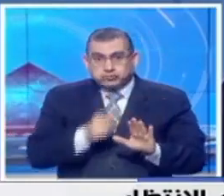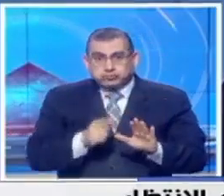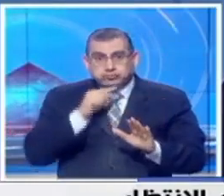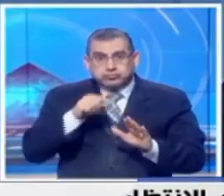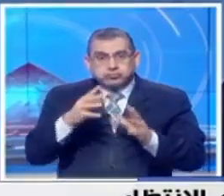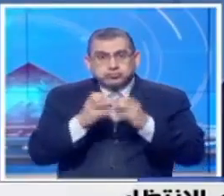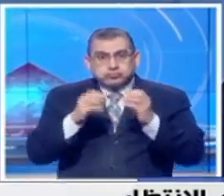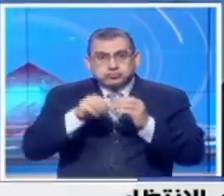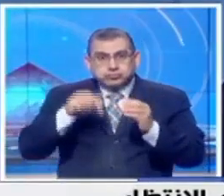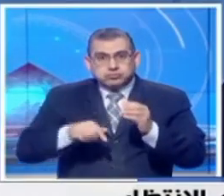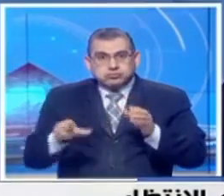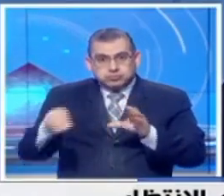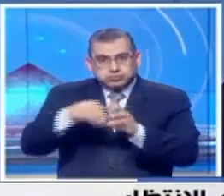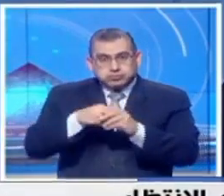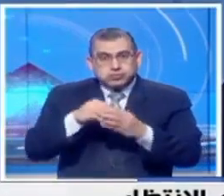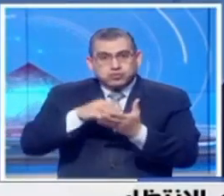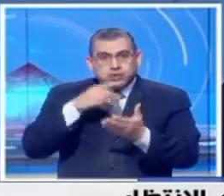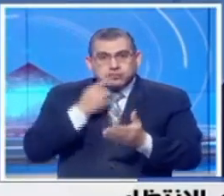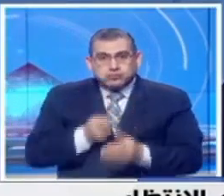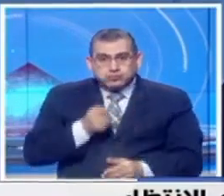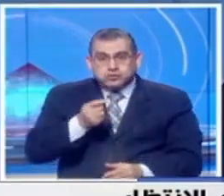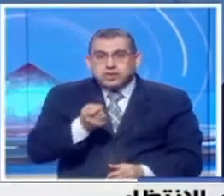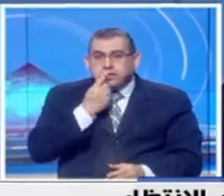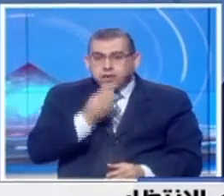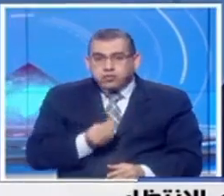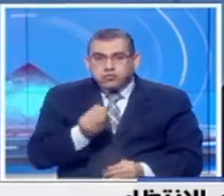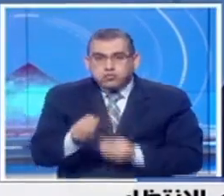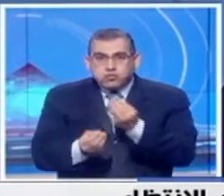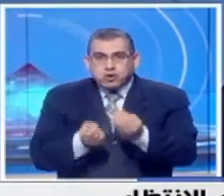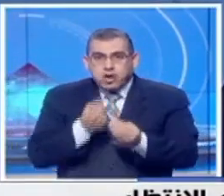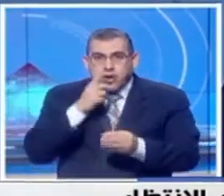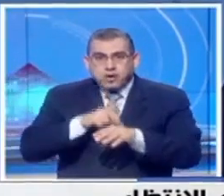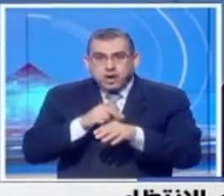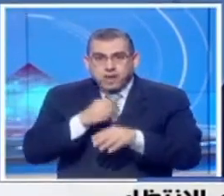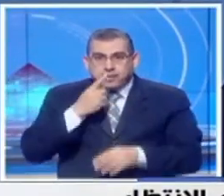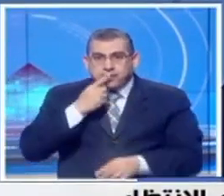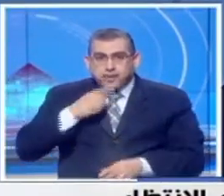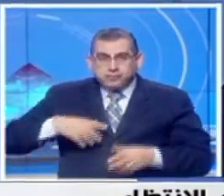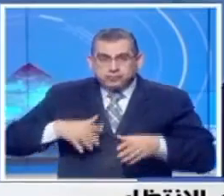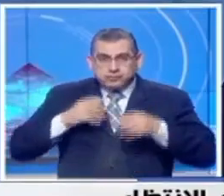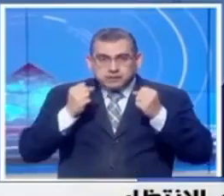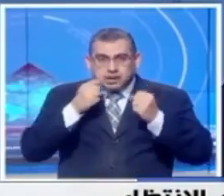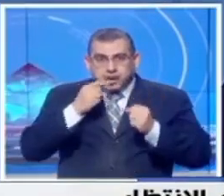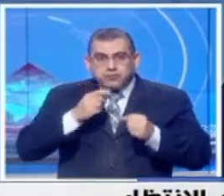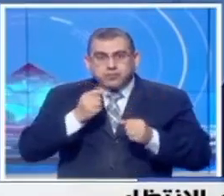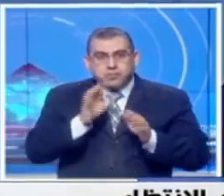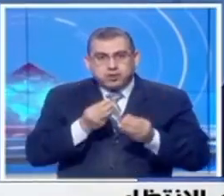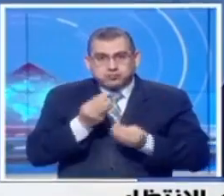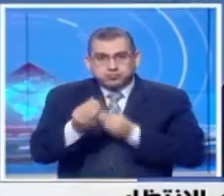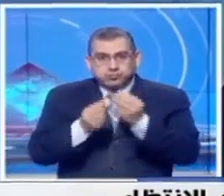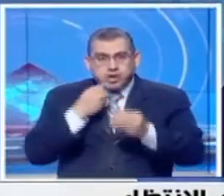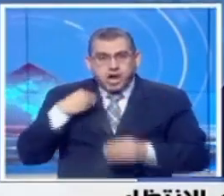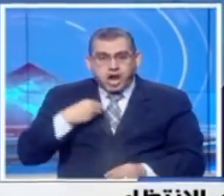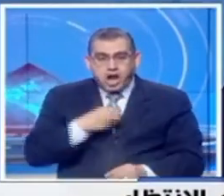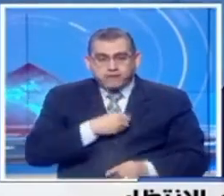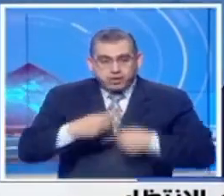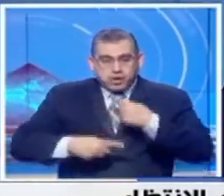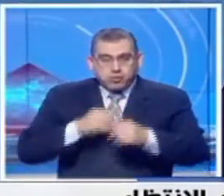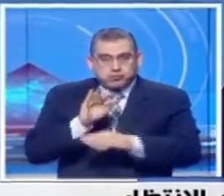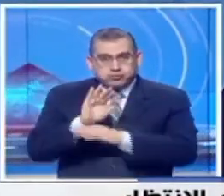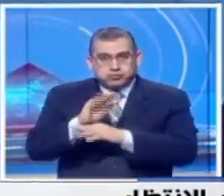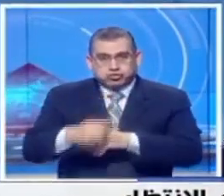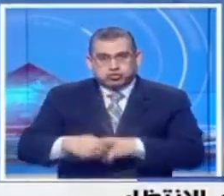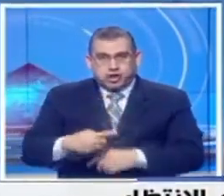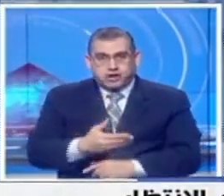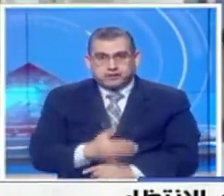كما يتم ضمن المبادرة صرف أدوية علاج مرضى التصلب المتعدد بالمجان مع إجراء الكشف الطبي الدوري